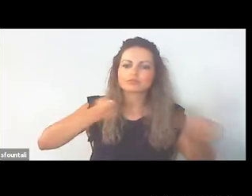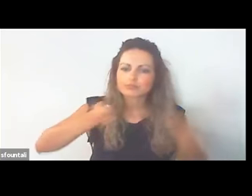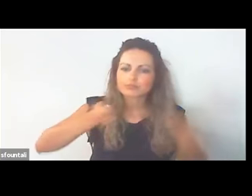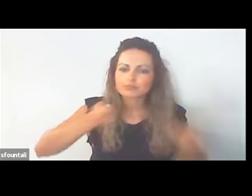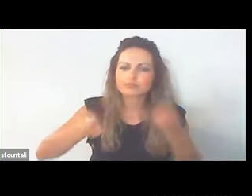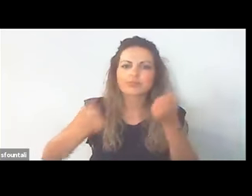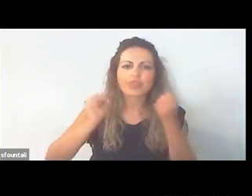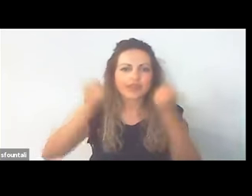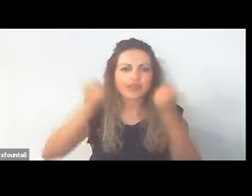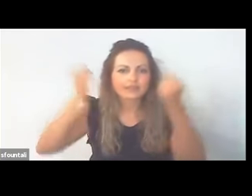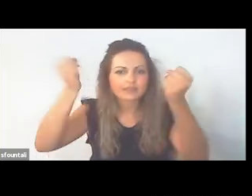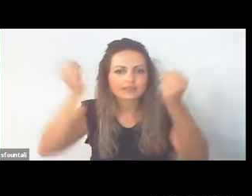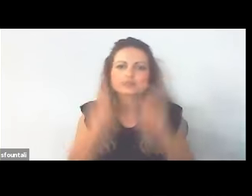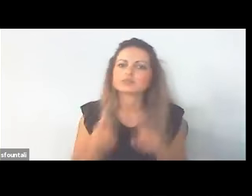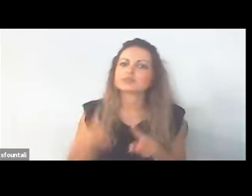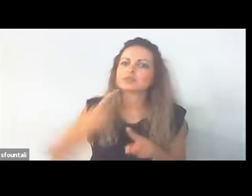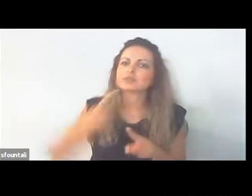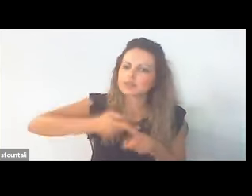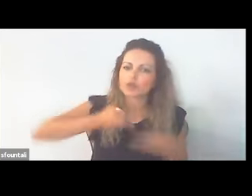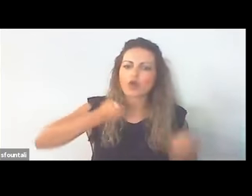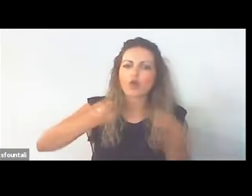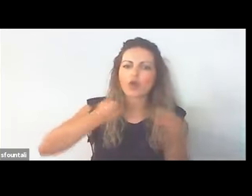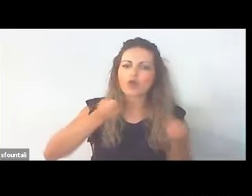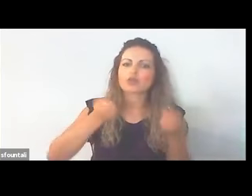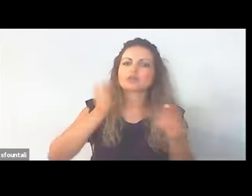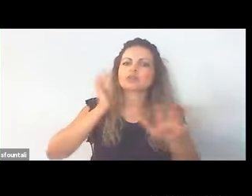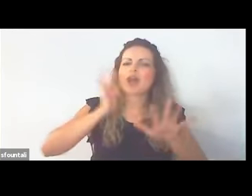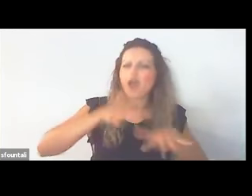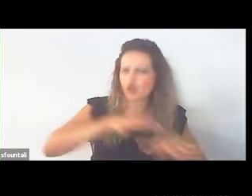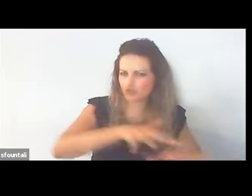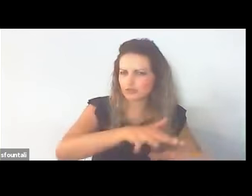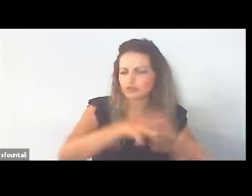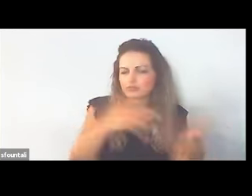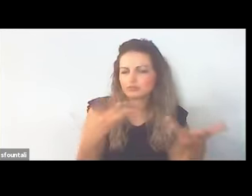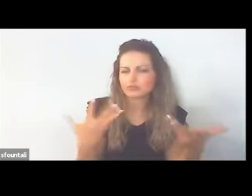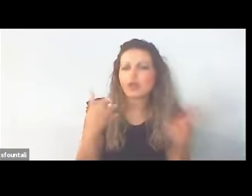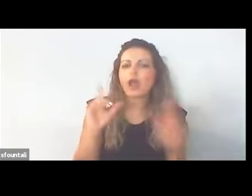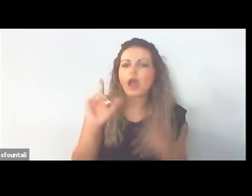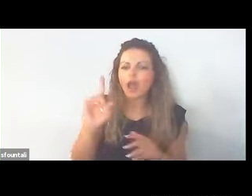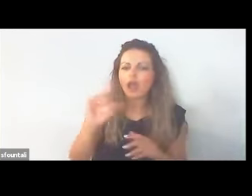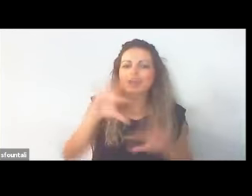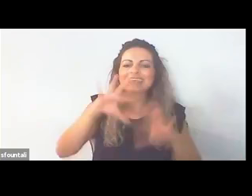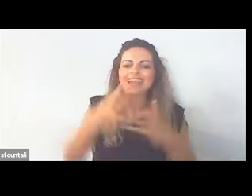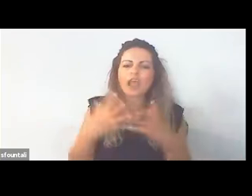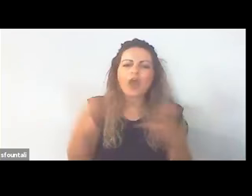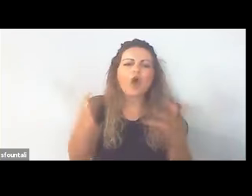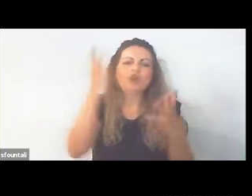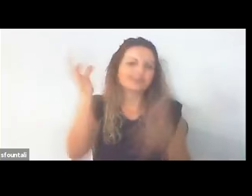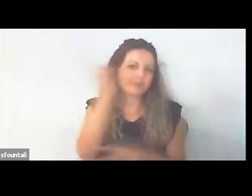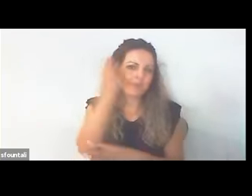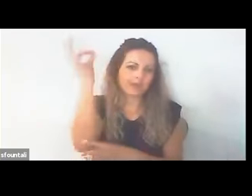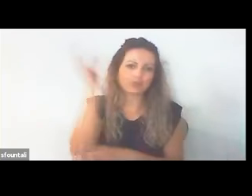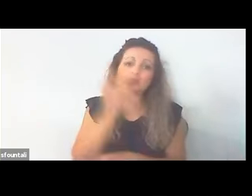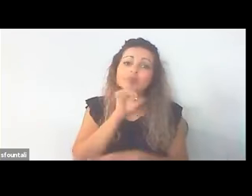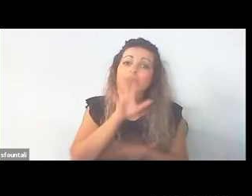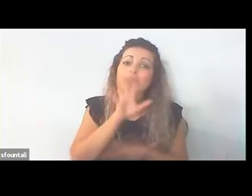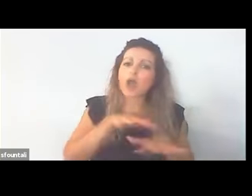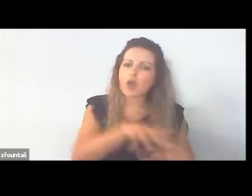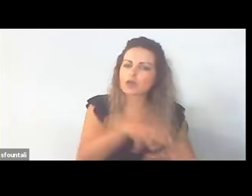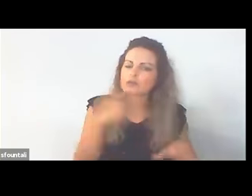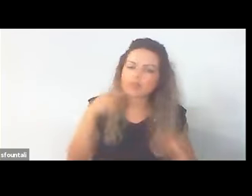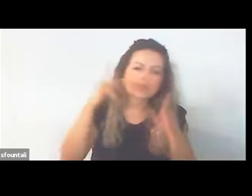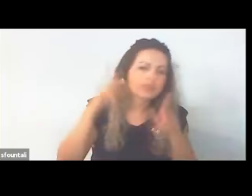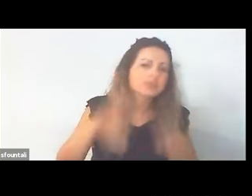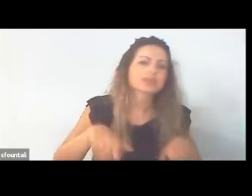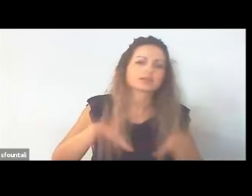και οργανώνουμε και τον αγώνα μας. Σε κάθε περίπτωση, πάντως, ο αγώνας για τα ανθρώπινα δικαιώματα και σε περίοδο πανδημίας δεν σταματά,